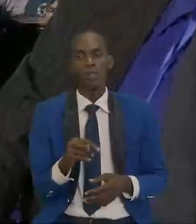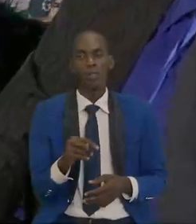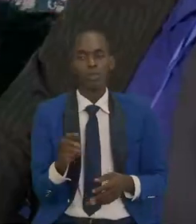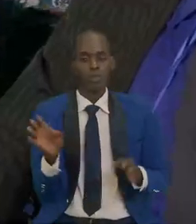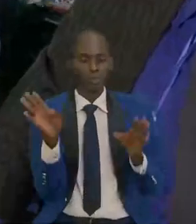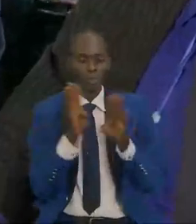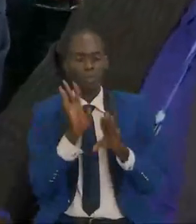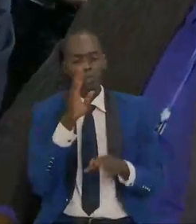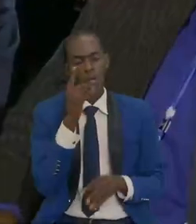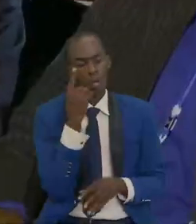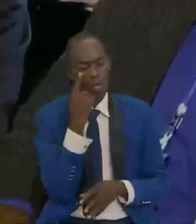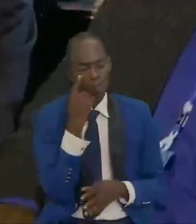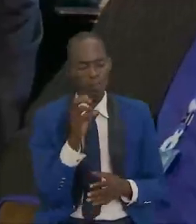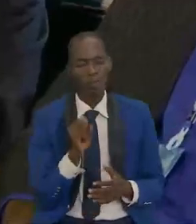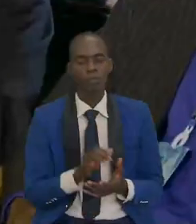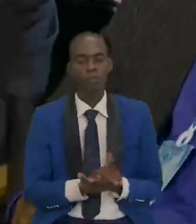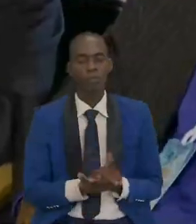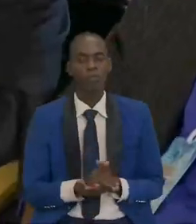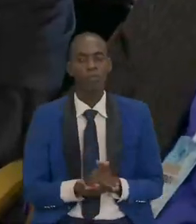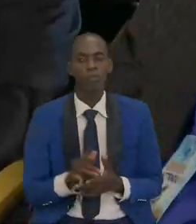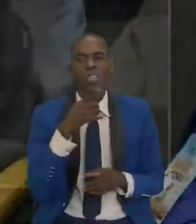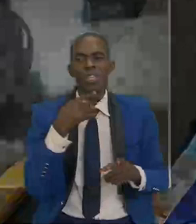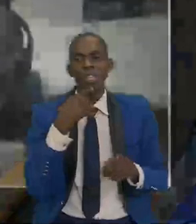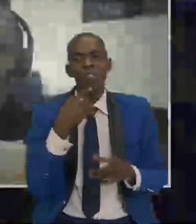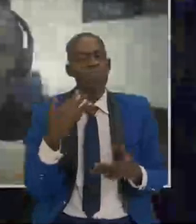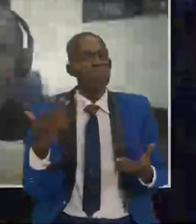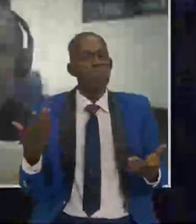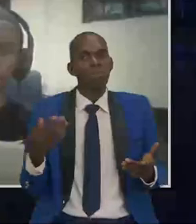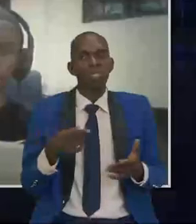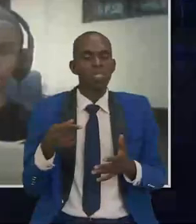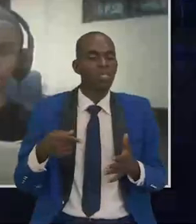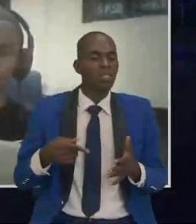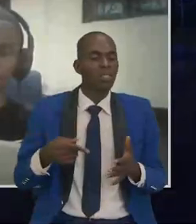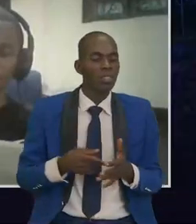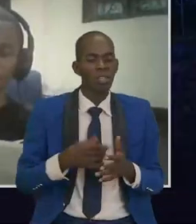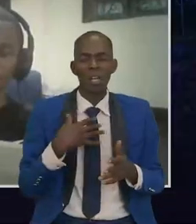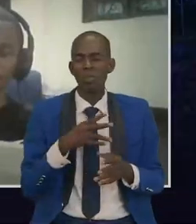côté. C'est parce qu'ils ont fermé les yeux.